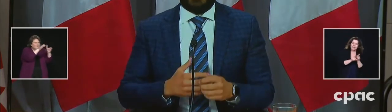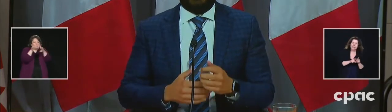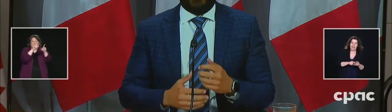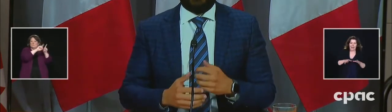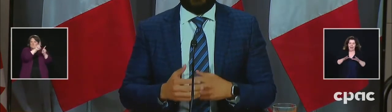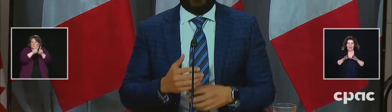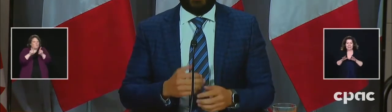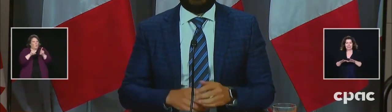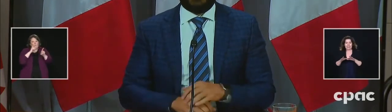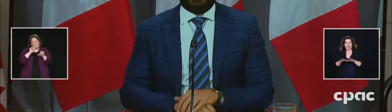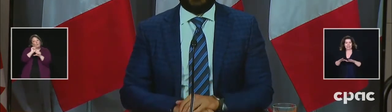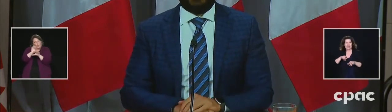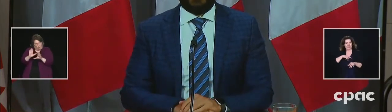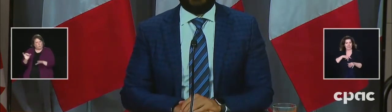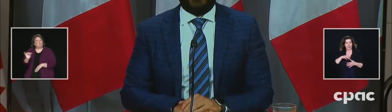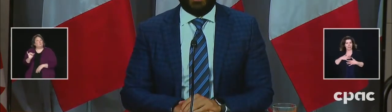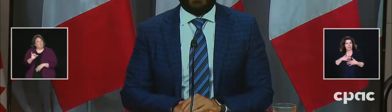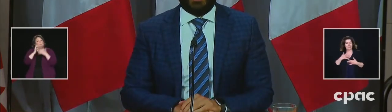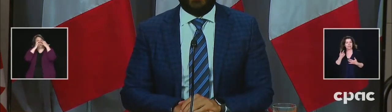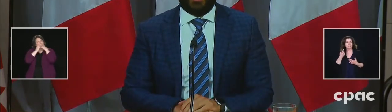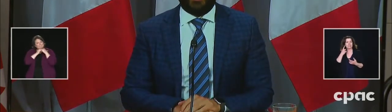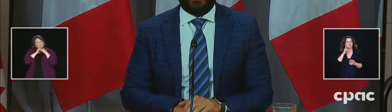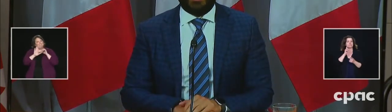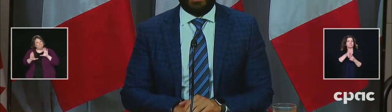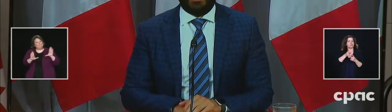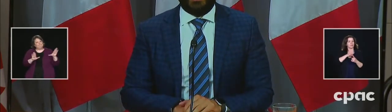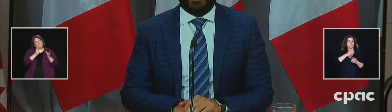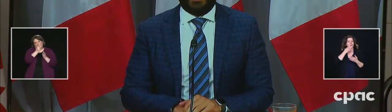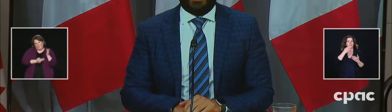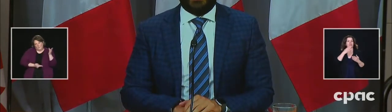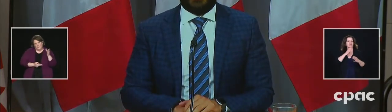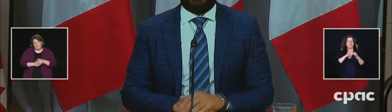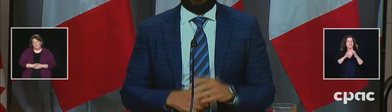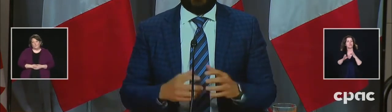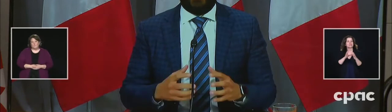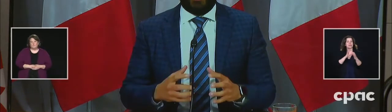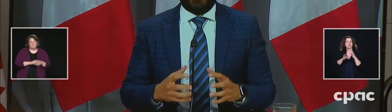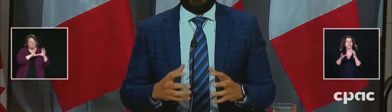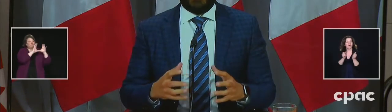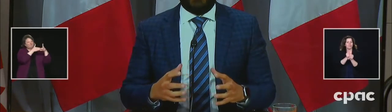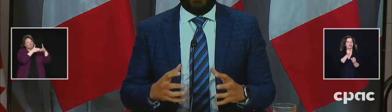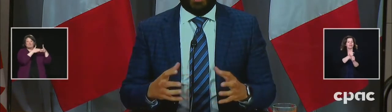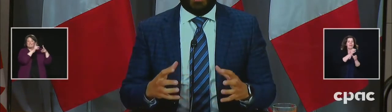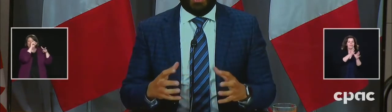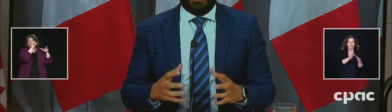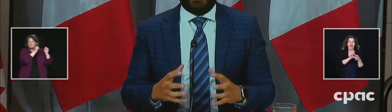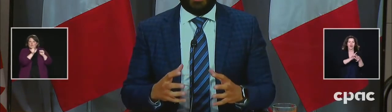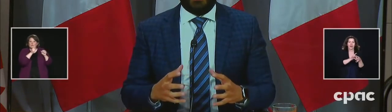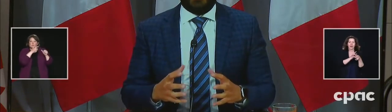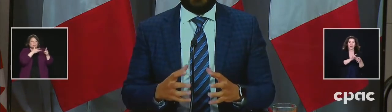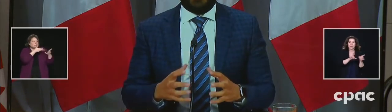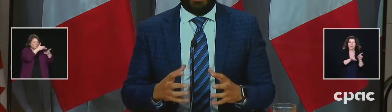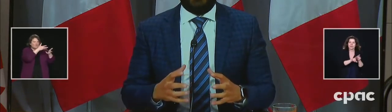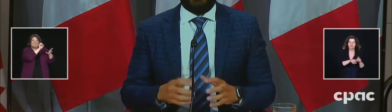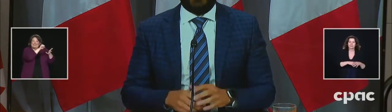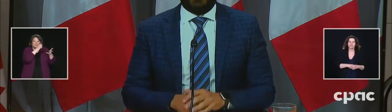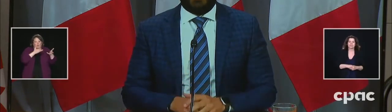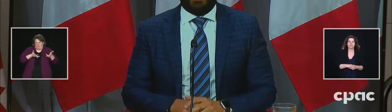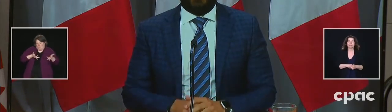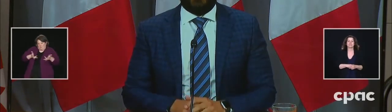opportunités d'avoir une bonne conversation avec les travailleurs aussi. C'est pourquoi nous avons engagé le